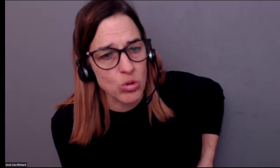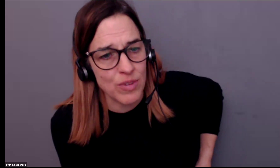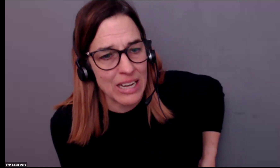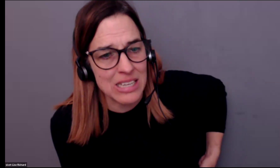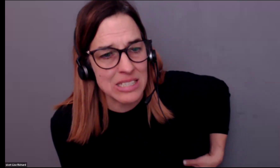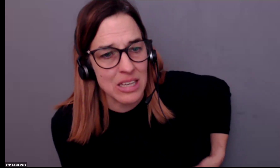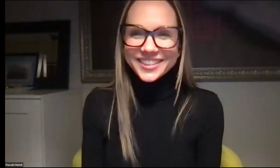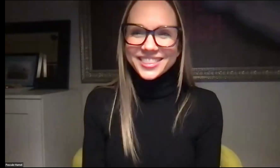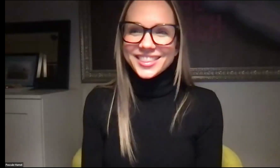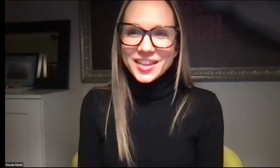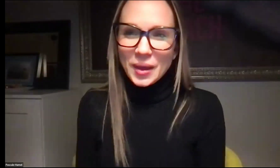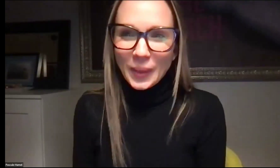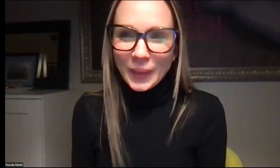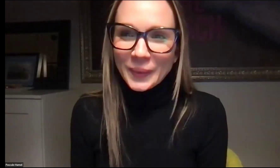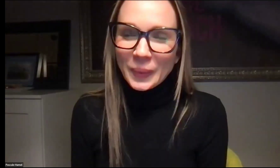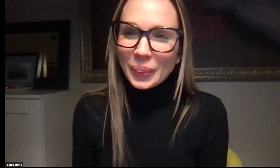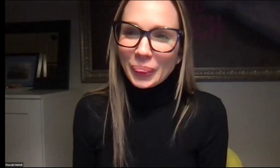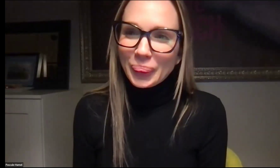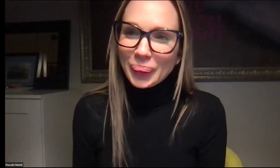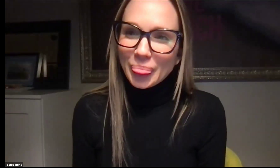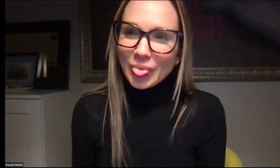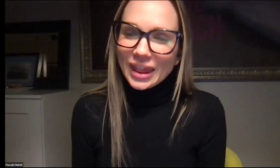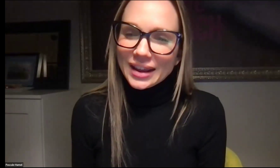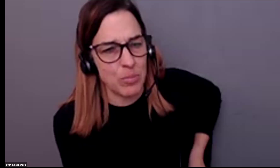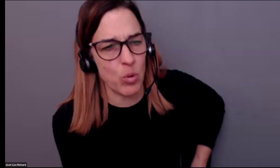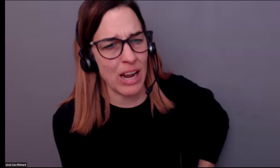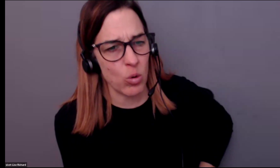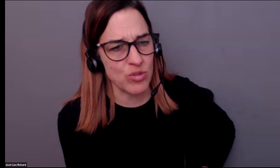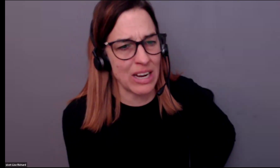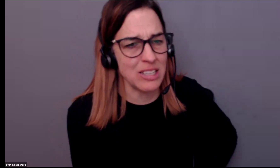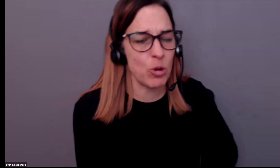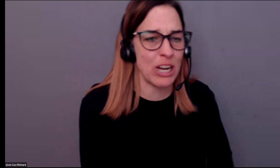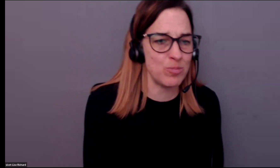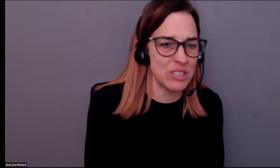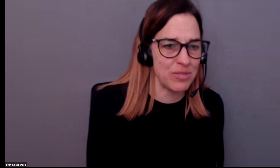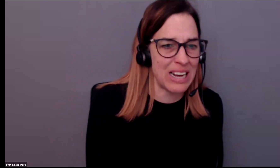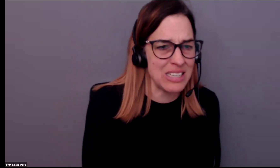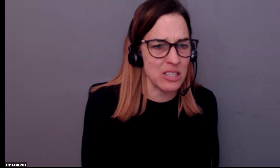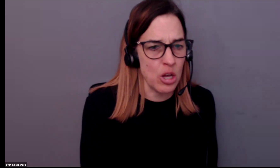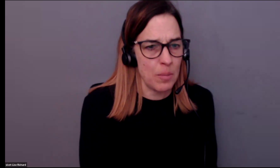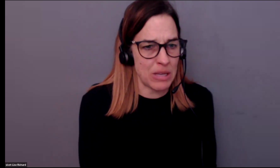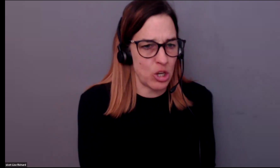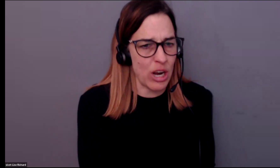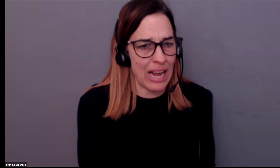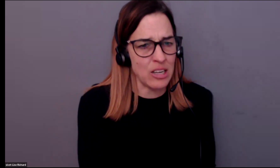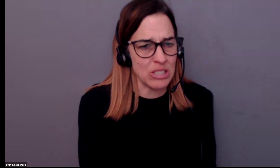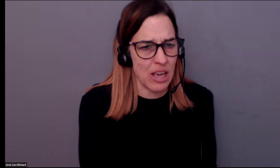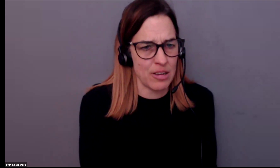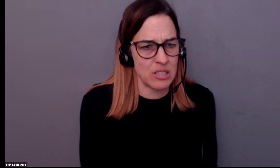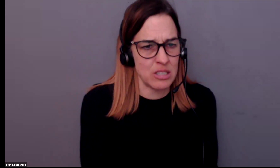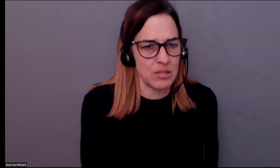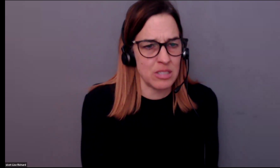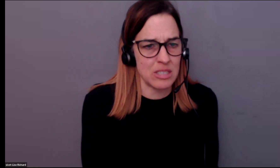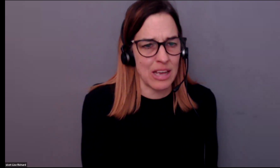une grosse valise. Puis là, elle m'a dit, ben voyons, tu sais, c'est pourquoi la grosse valise? Puis là, tu as une petite valise. Ben, c'est correct,